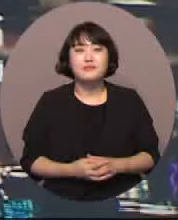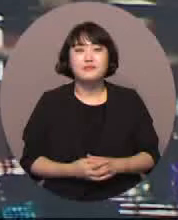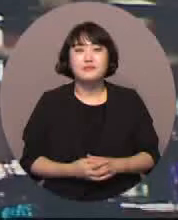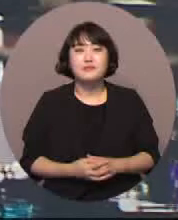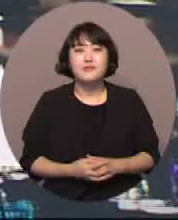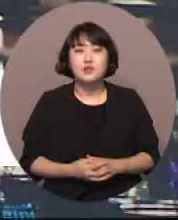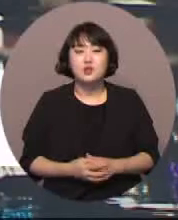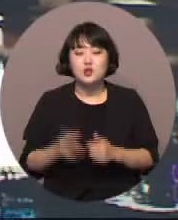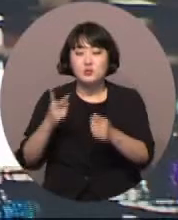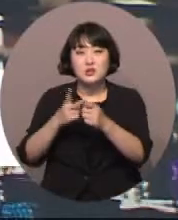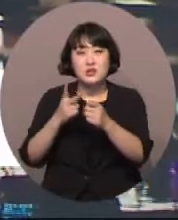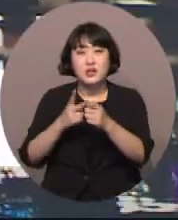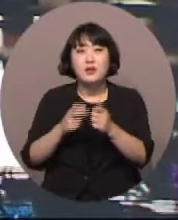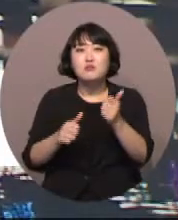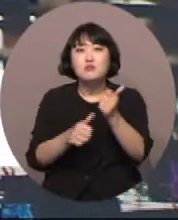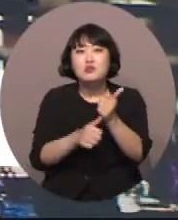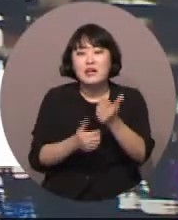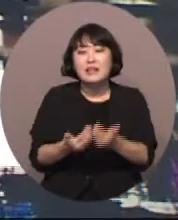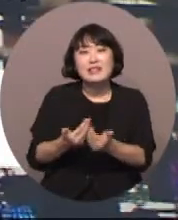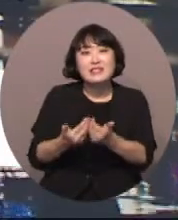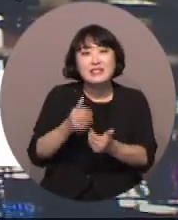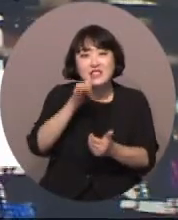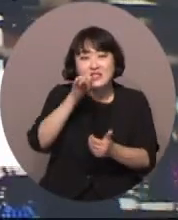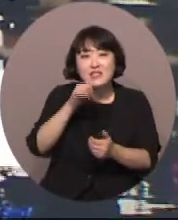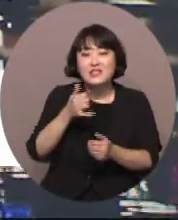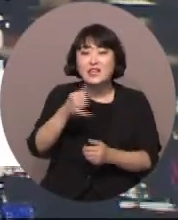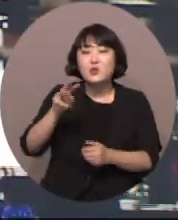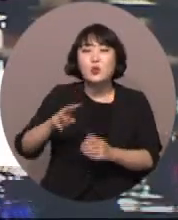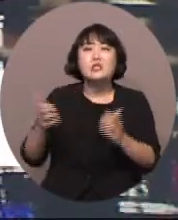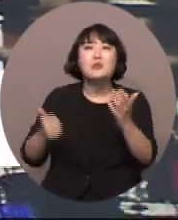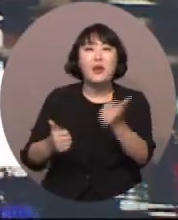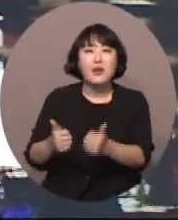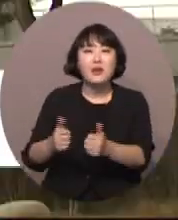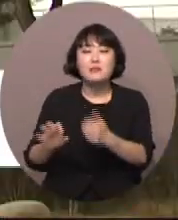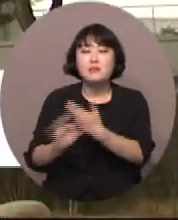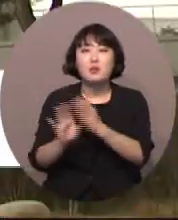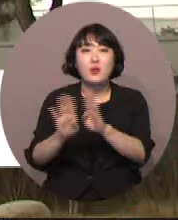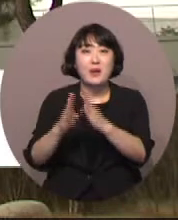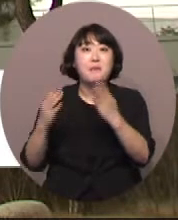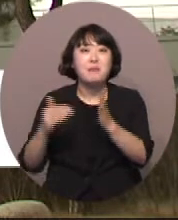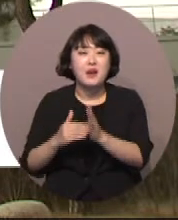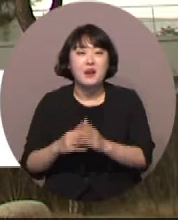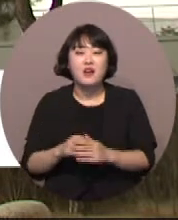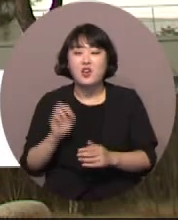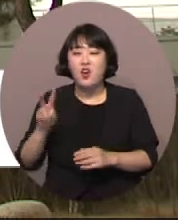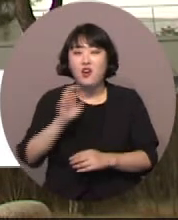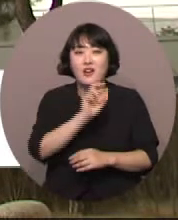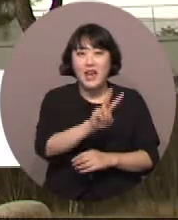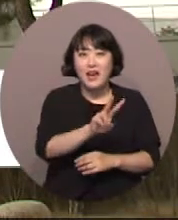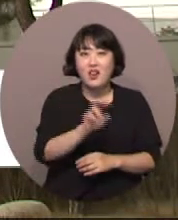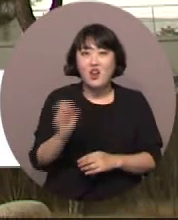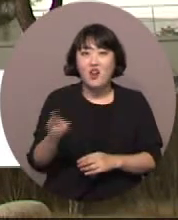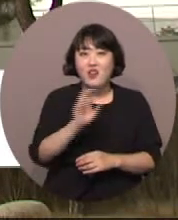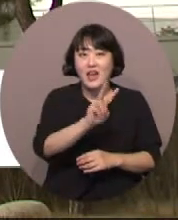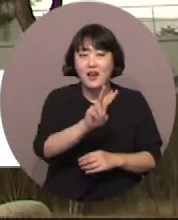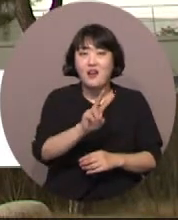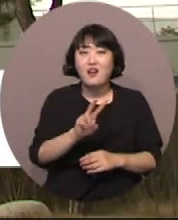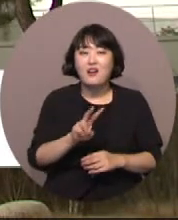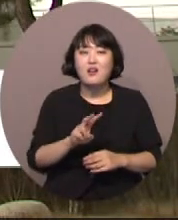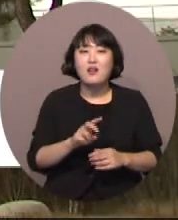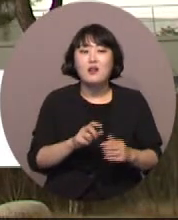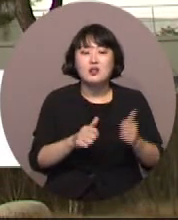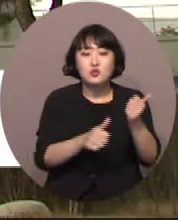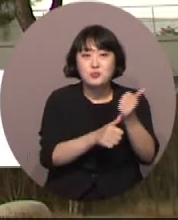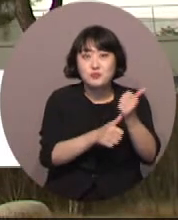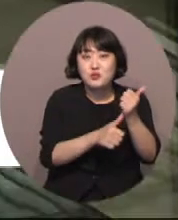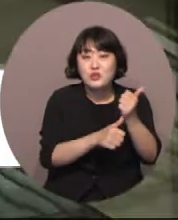제 2부 의장 선출을 놓고 갈등을 빚던 세종시의회 가 임시회를 열고 여야가 j 부의장과 4개의 상 위원장